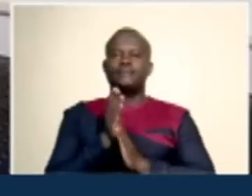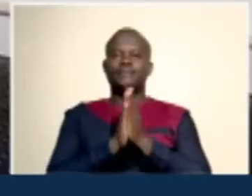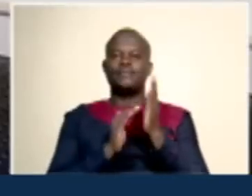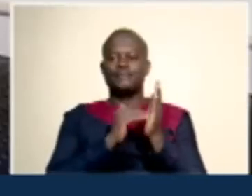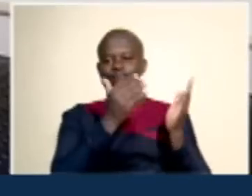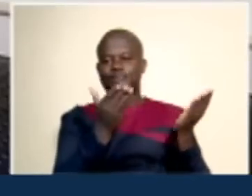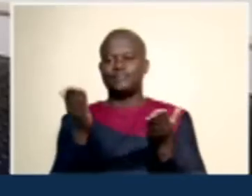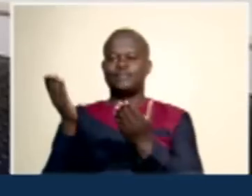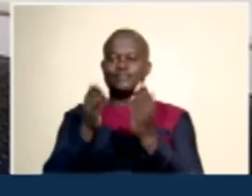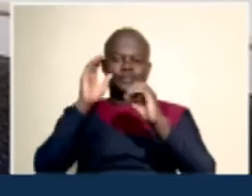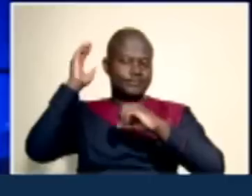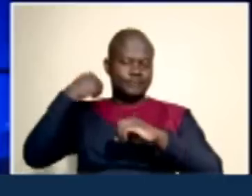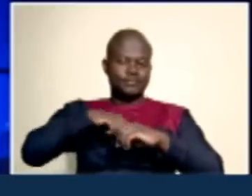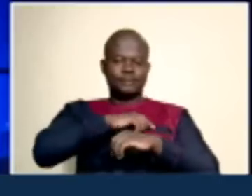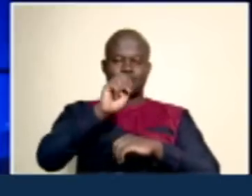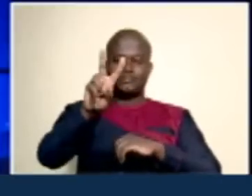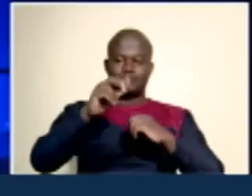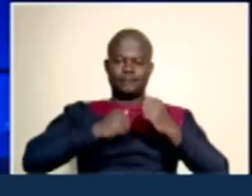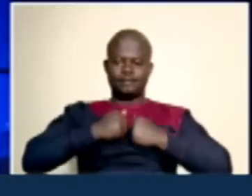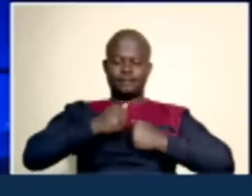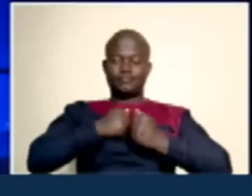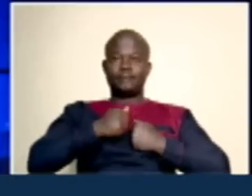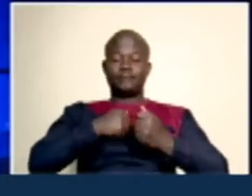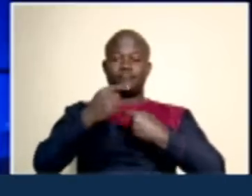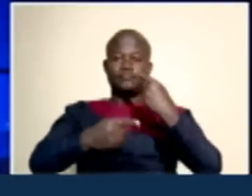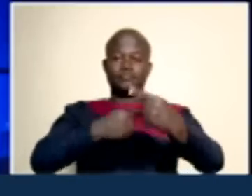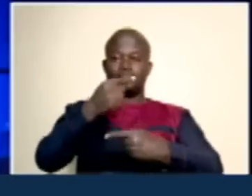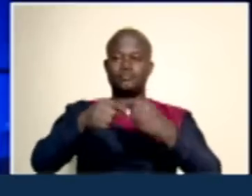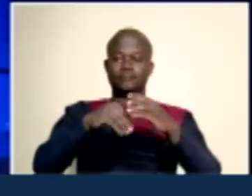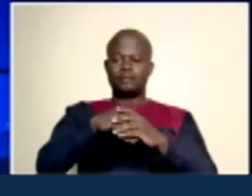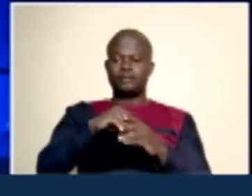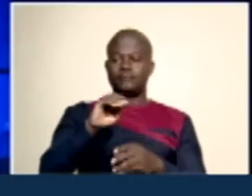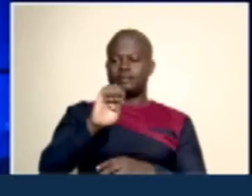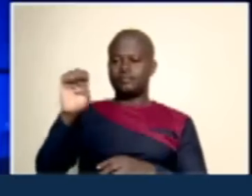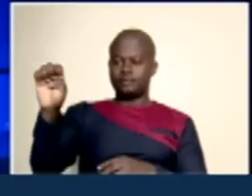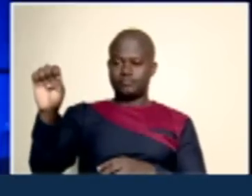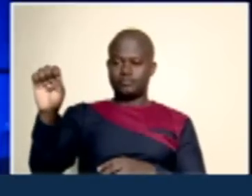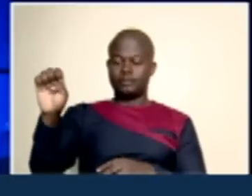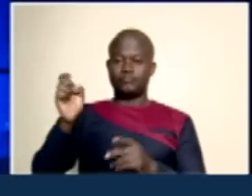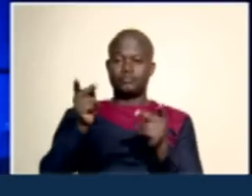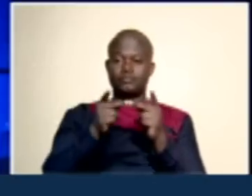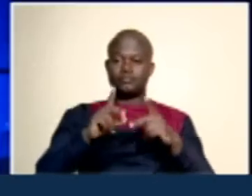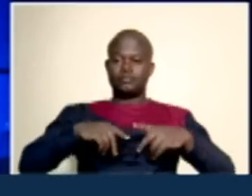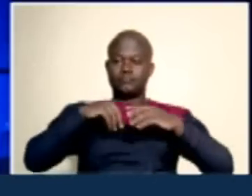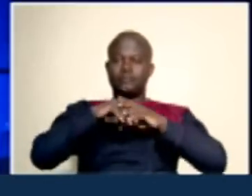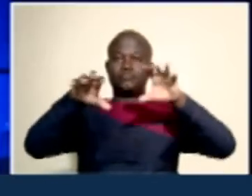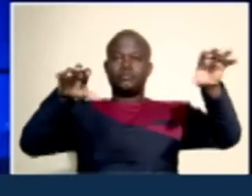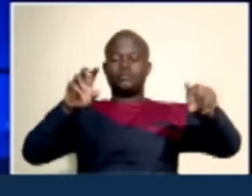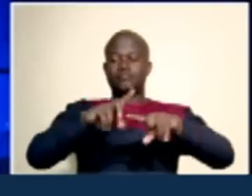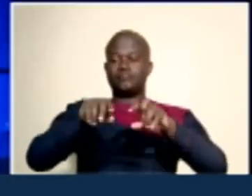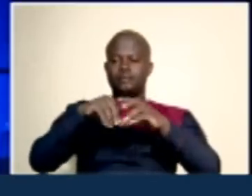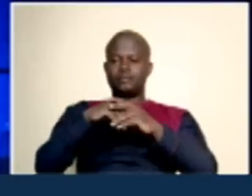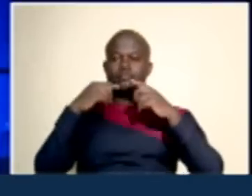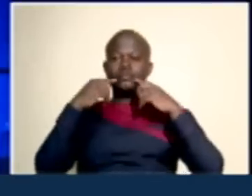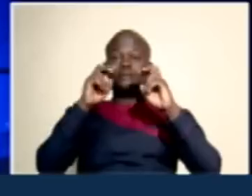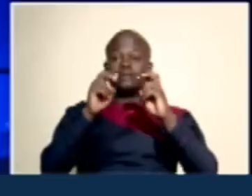Kongiye kubaha ikaze ku makuru ya televiziyo y'u Rwanda. Reka dukomereze mu ntara y'Iburasirazuba, aho abatuye mu duce dutandukanye muri iyo ntara